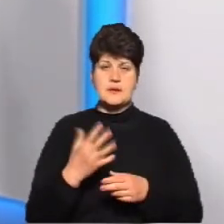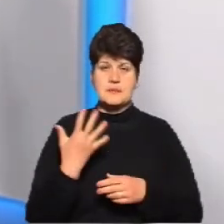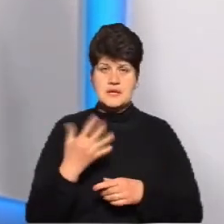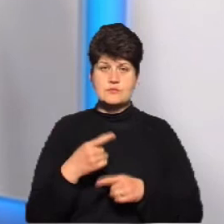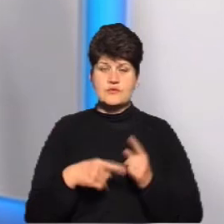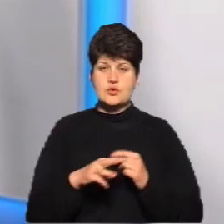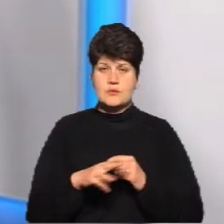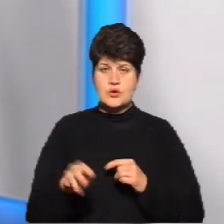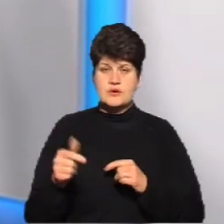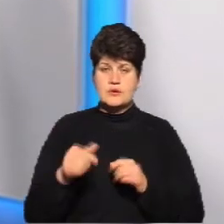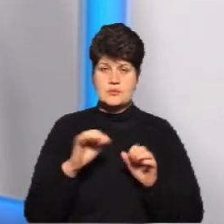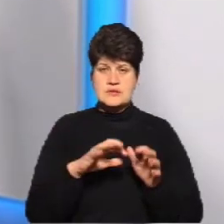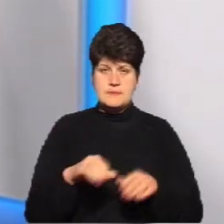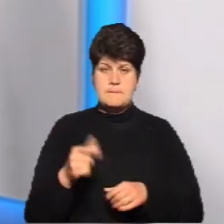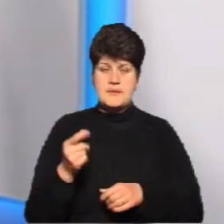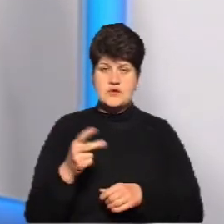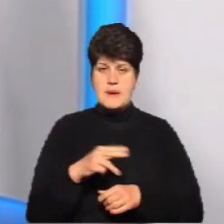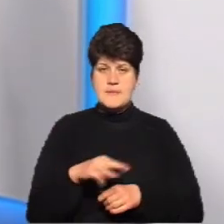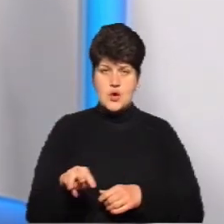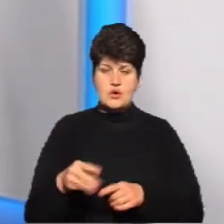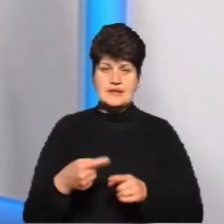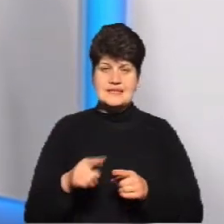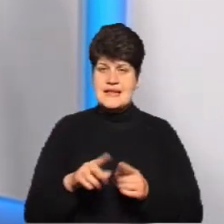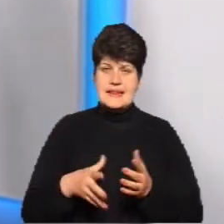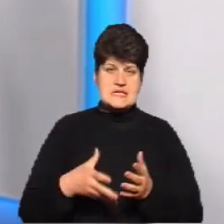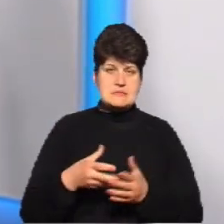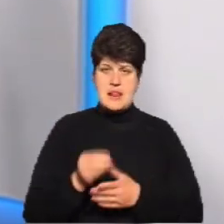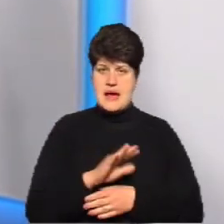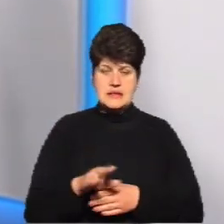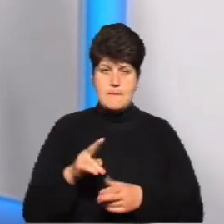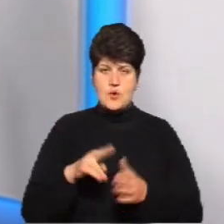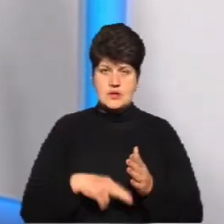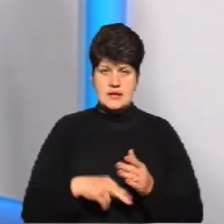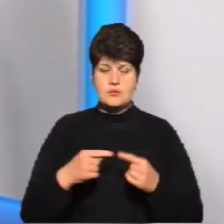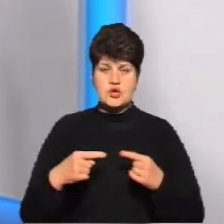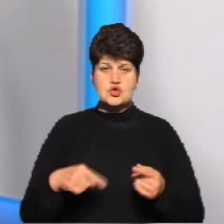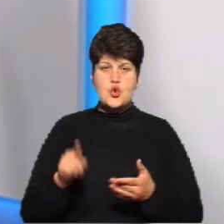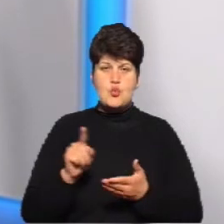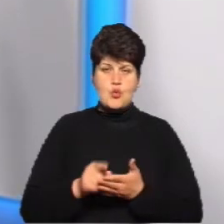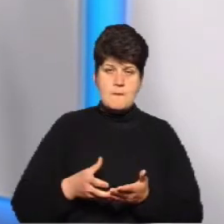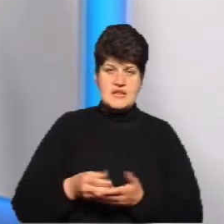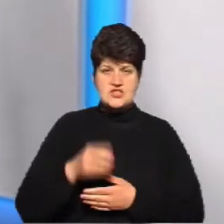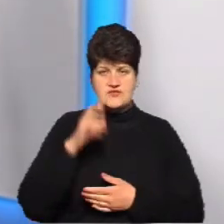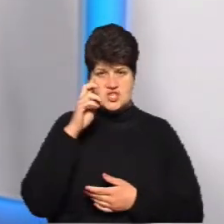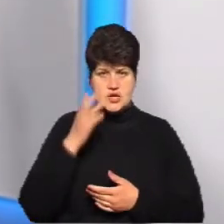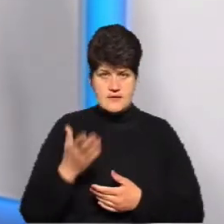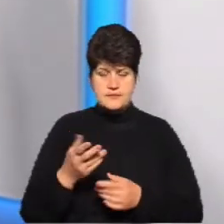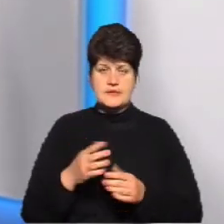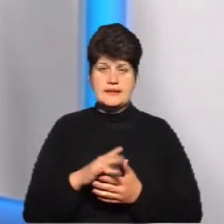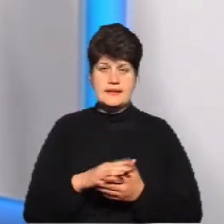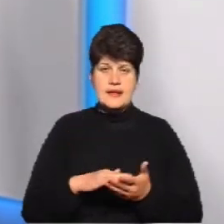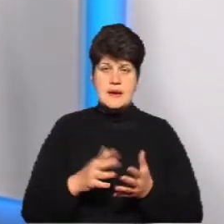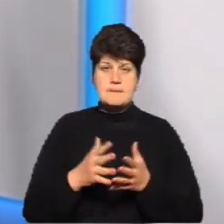них 1,5 мільйона, це перше, це несплата податків або інших обов'язкових платежів держави. Далі більше 1 мільйона,